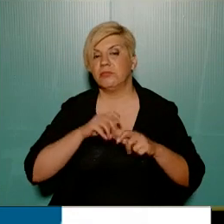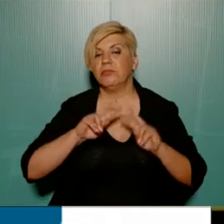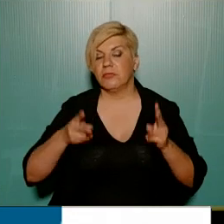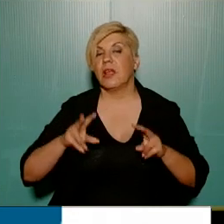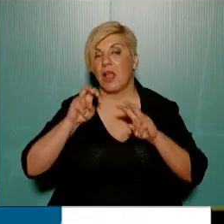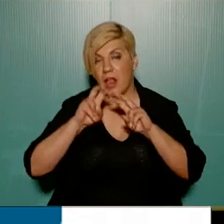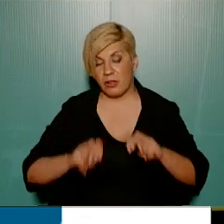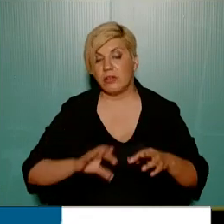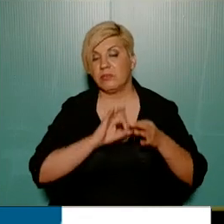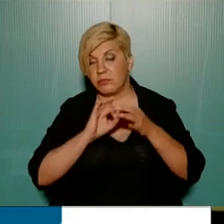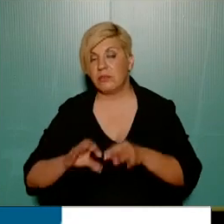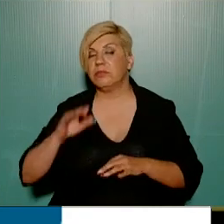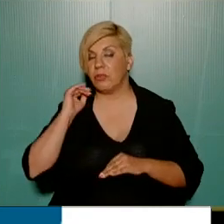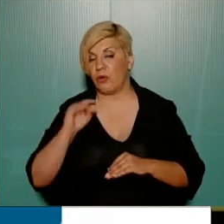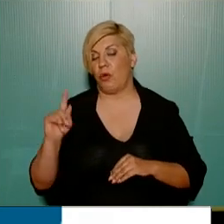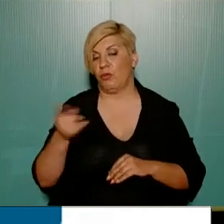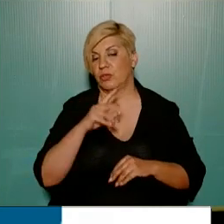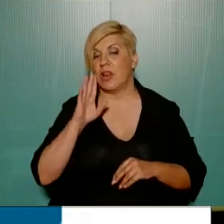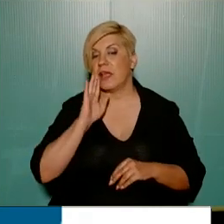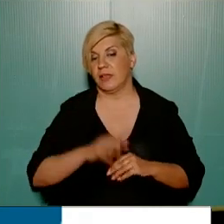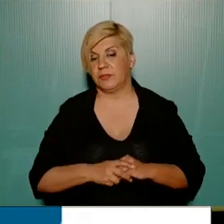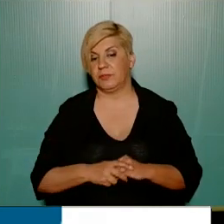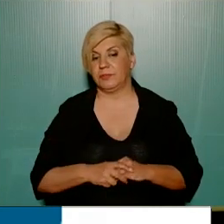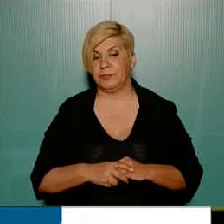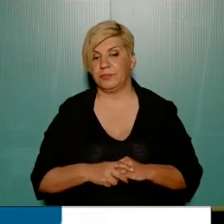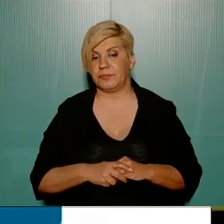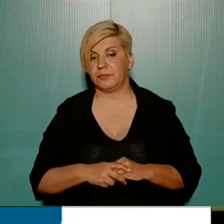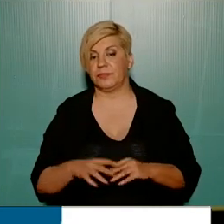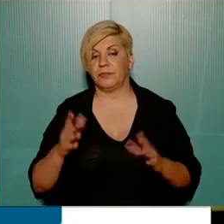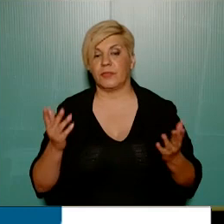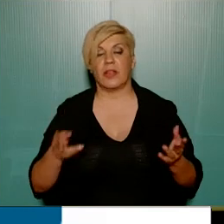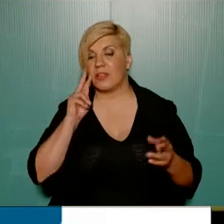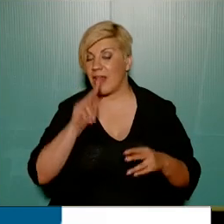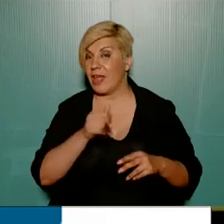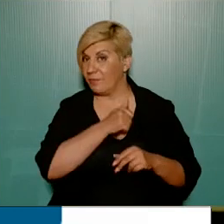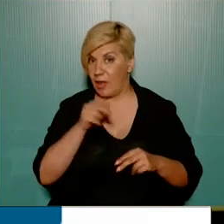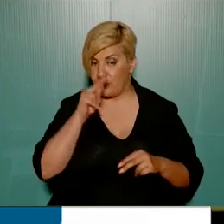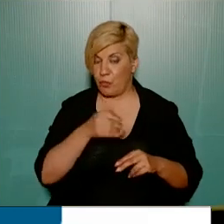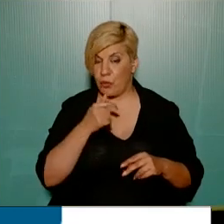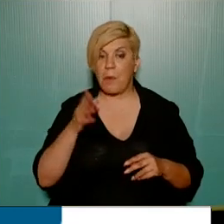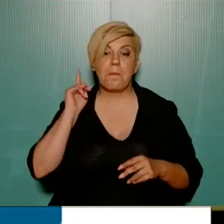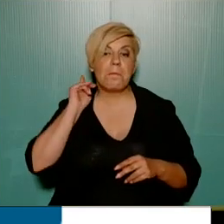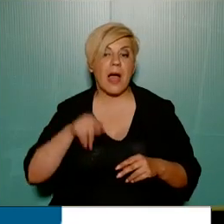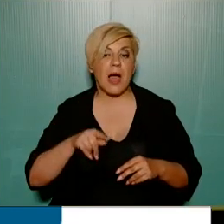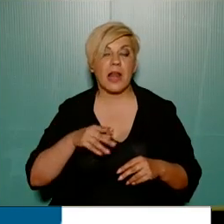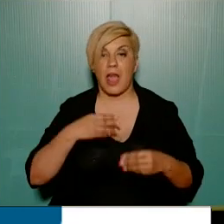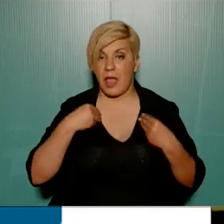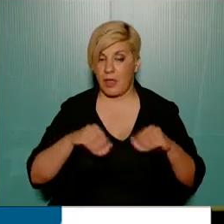έλεγχοι συνεχίζουν να μείονται καθημερινά σε όλες τις λαϊκές. Δεν εστιάζουμε μόνο το παρεμπόριο, αλλά και